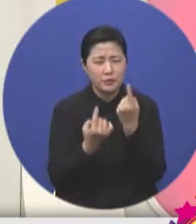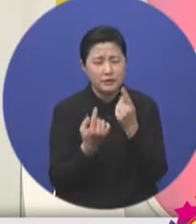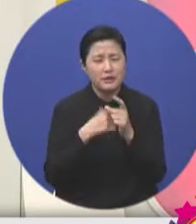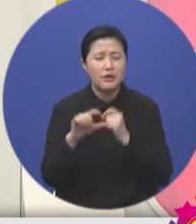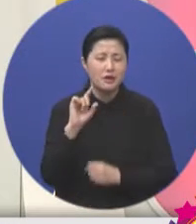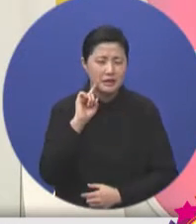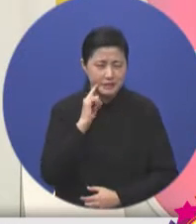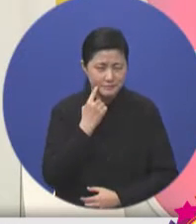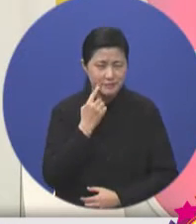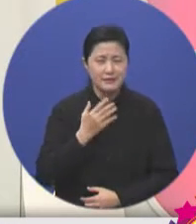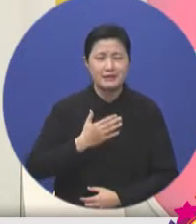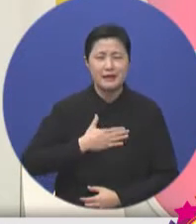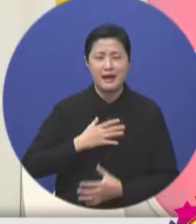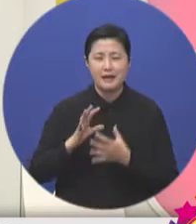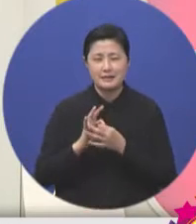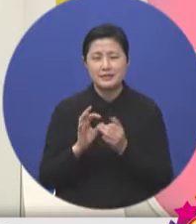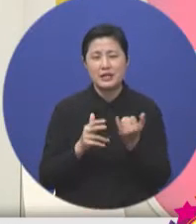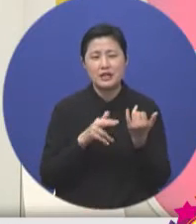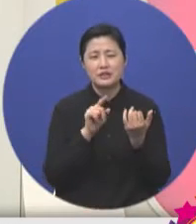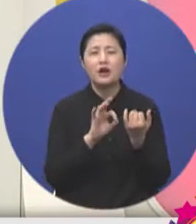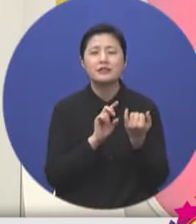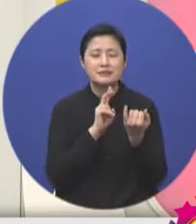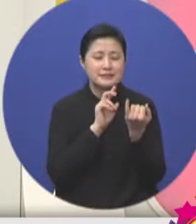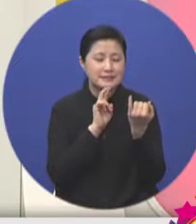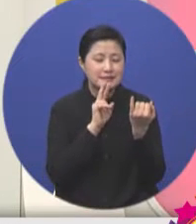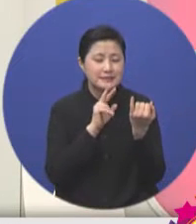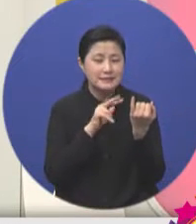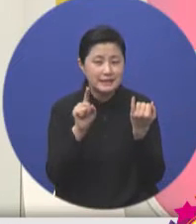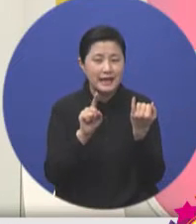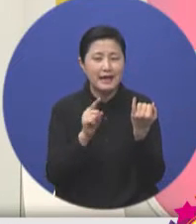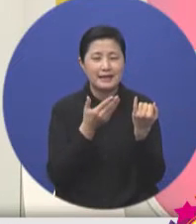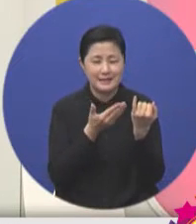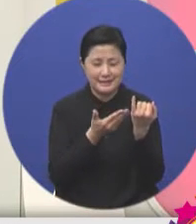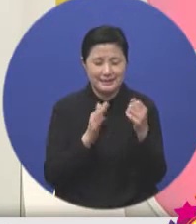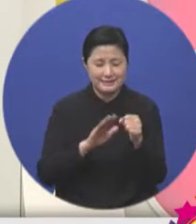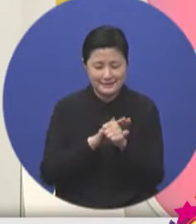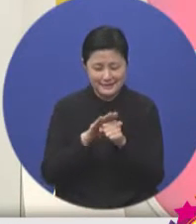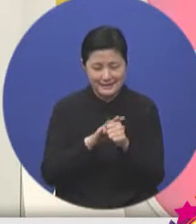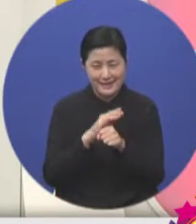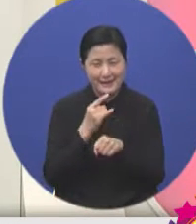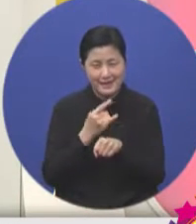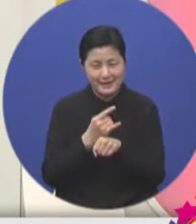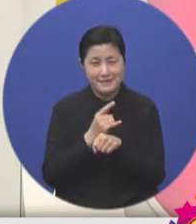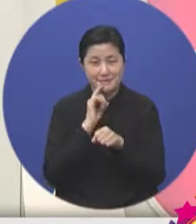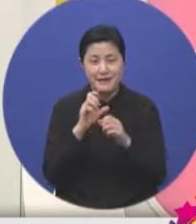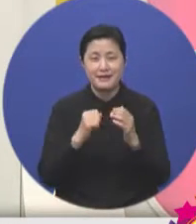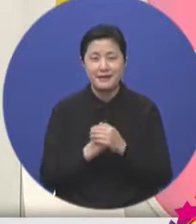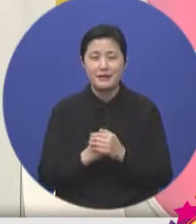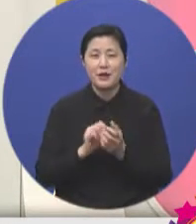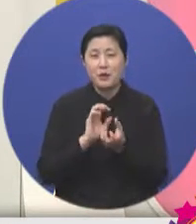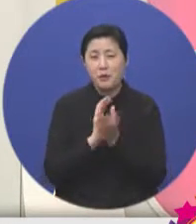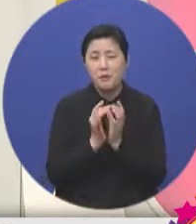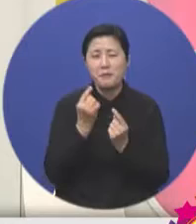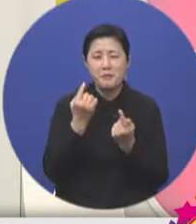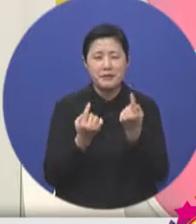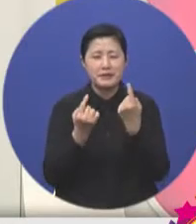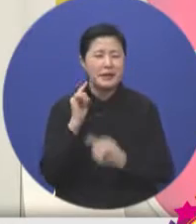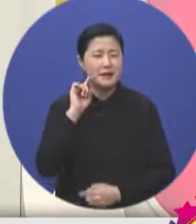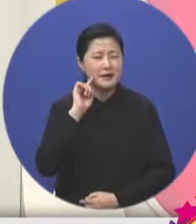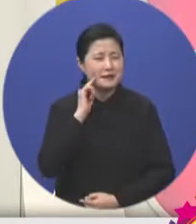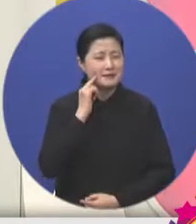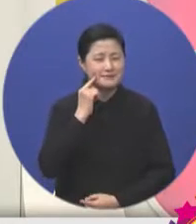하는 거. 꽃보다 예쁜 나의 예. 정자 씨. 예. 정자 씨를 사랑해요. 뭐 이렇게 나가죠. 꽃보다